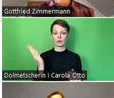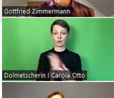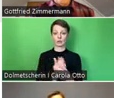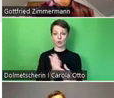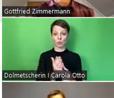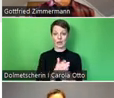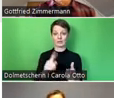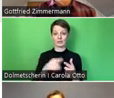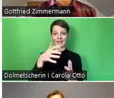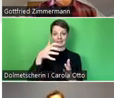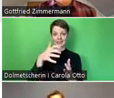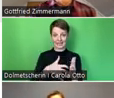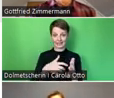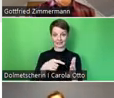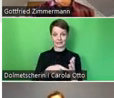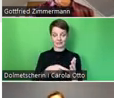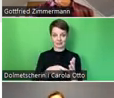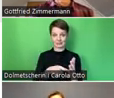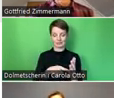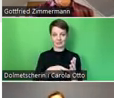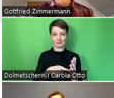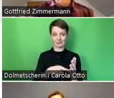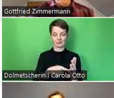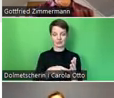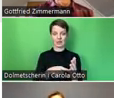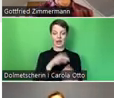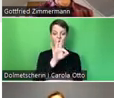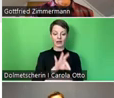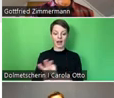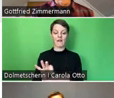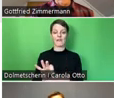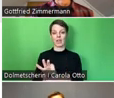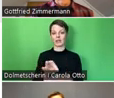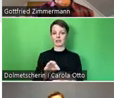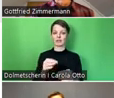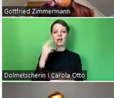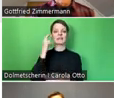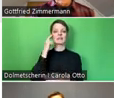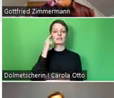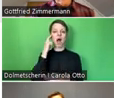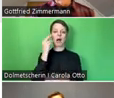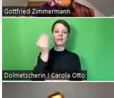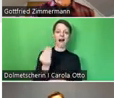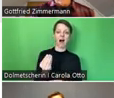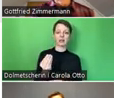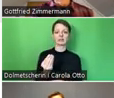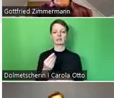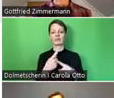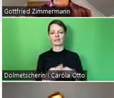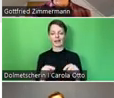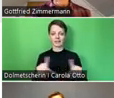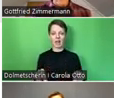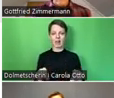und Text im Dokument gehen, dann um Grafik, Smart Art, Textfeld, Tabellen, Kopf-